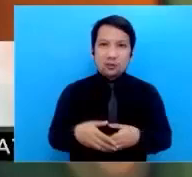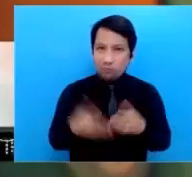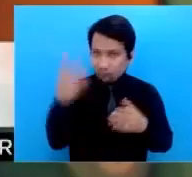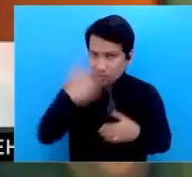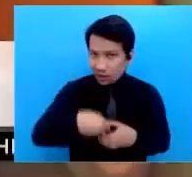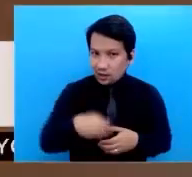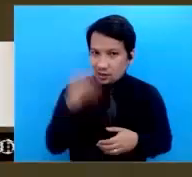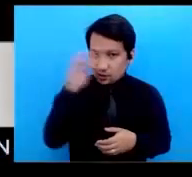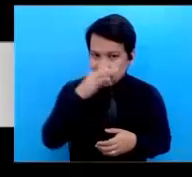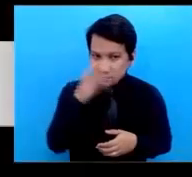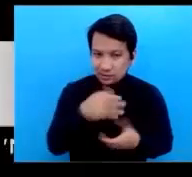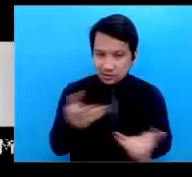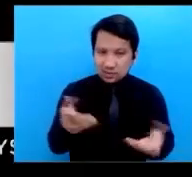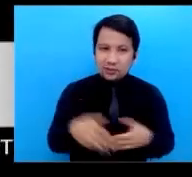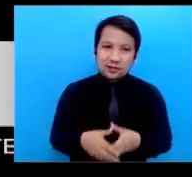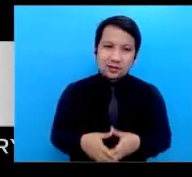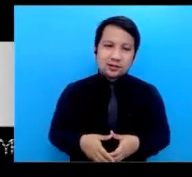Pinoy?